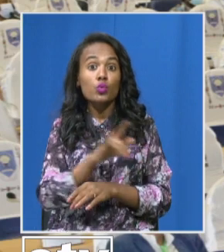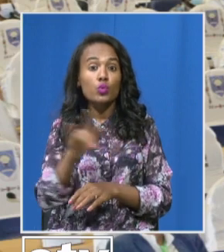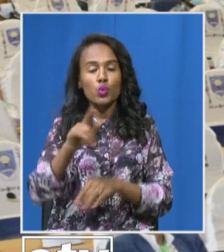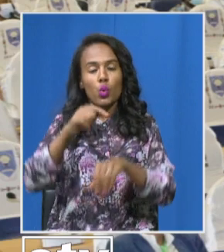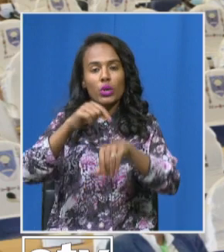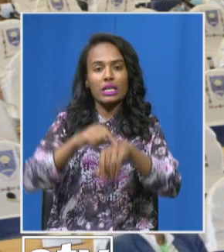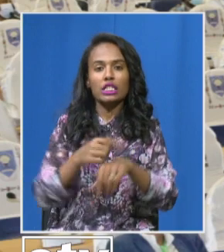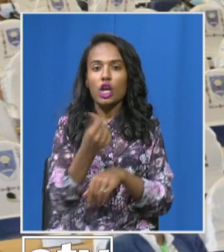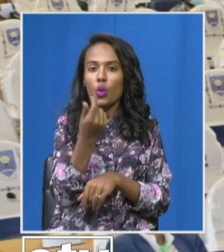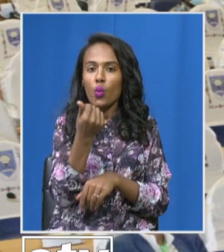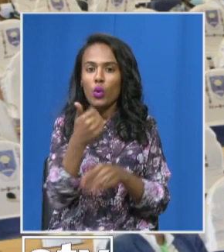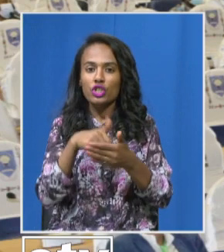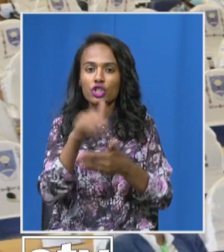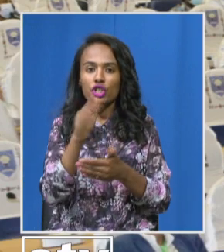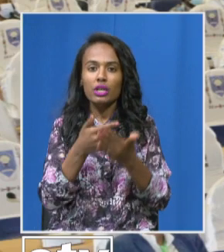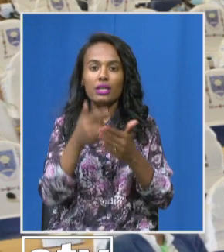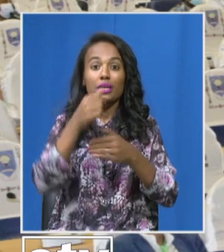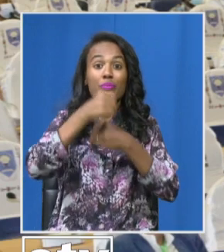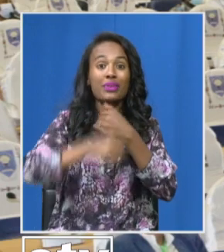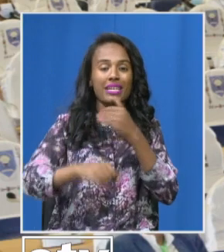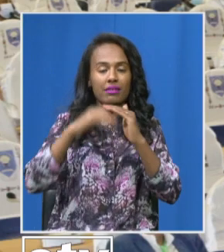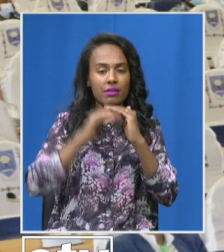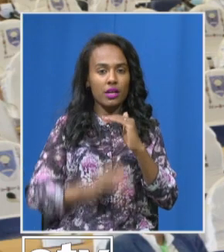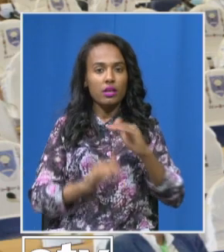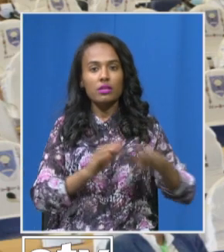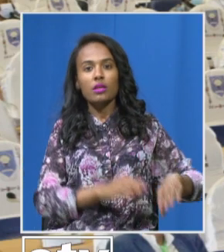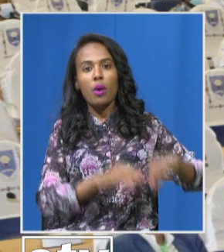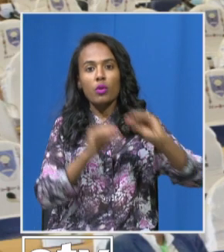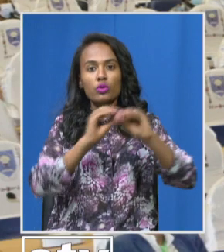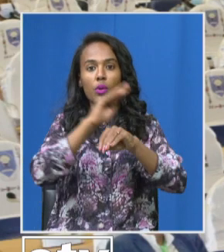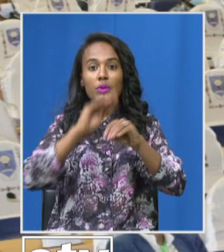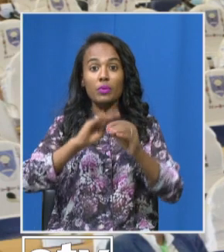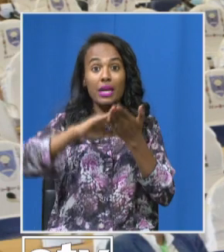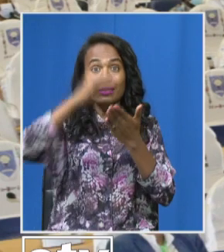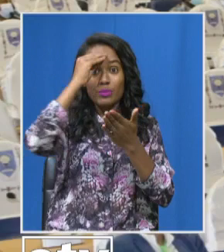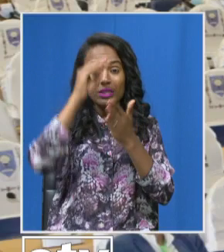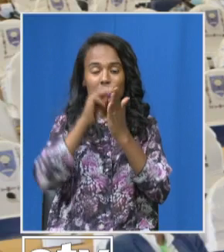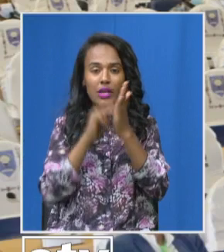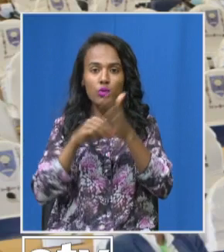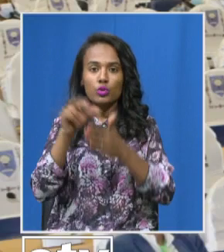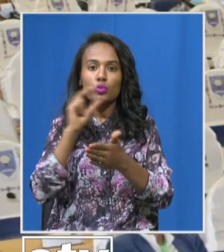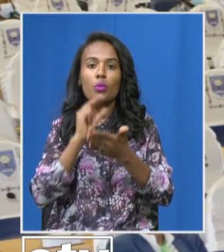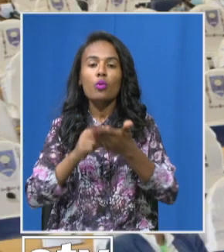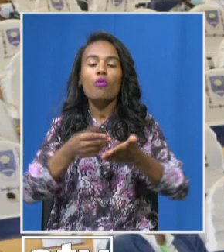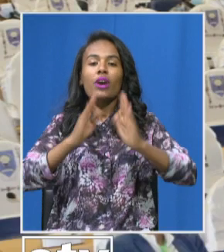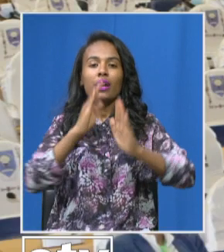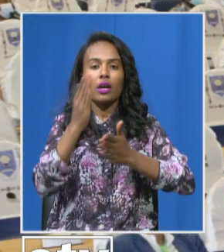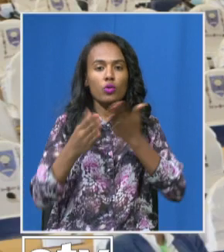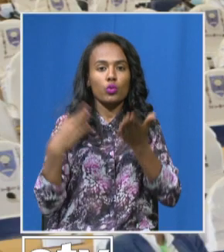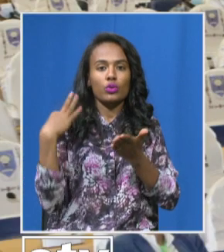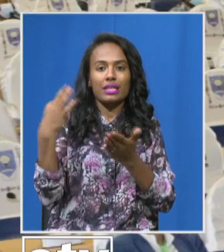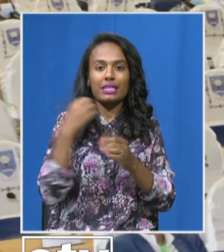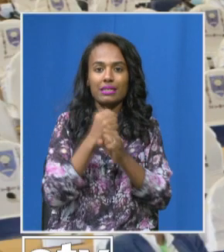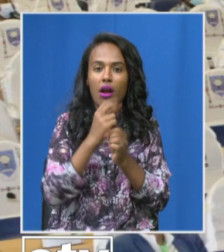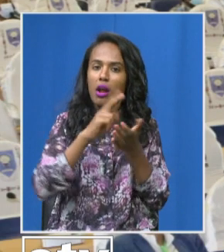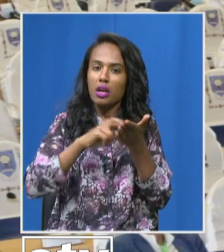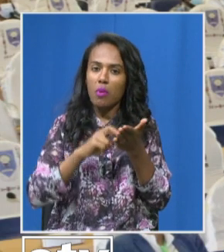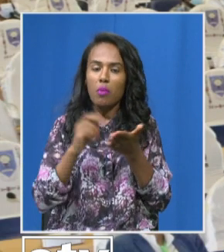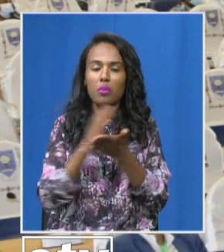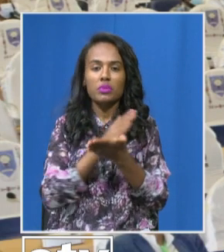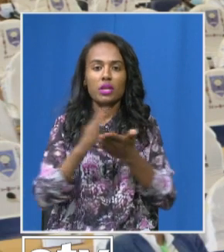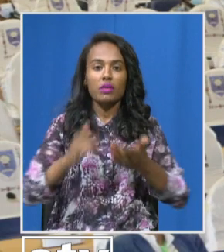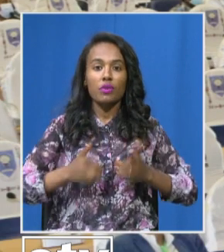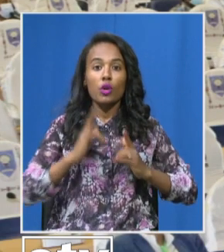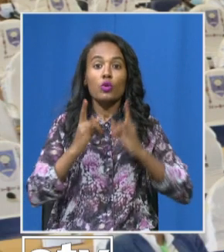ጊዜና ወጪን እንደዚሁም ይህንን ምክንያት እንዲቀንስ ተማሪዎችም ከመደበኛ የትምህርት ስርዓት ውጭ በበጎ ፍቃድ አገልግሎት በግል ስራና ንባብ በመሳተፍ የህይወት